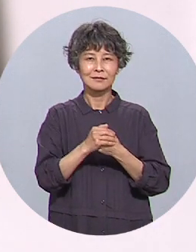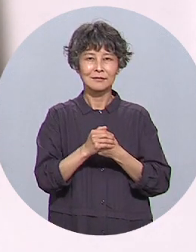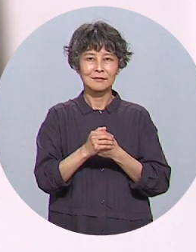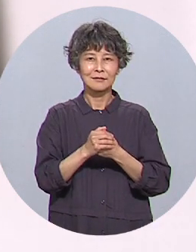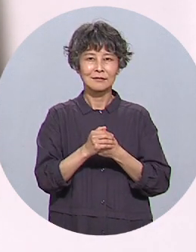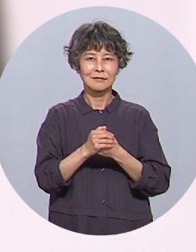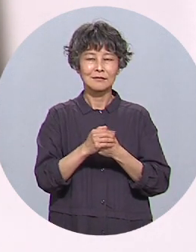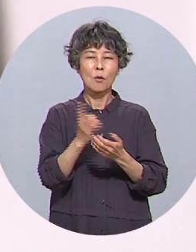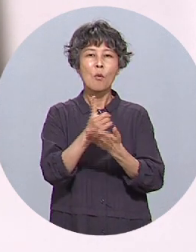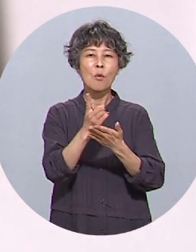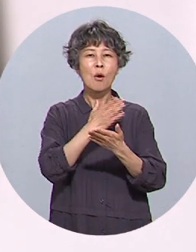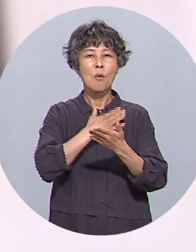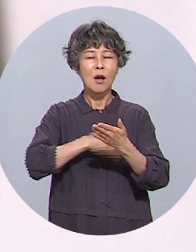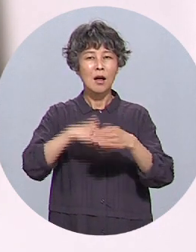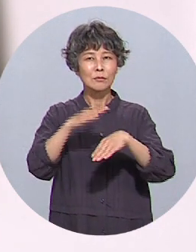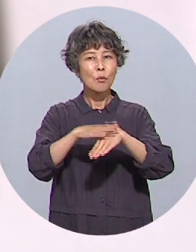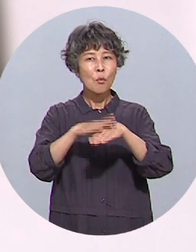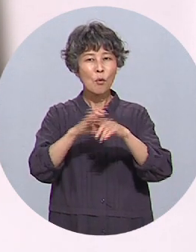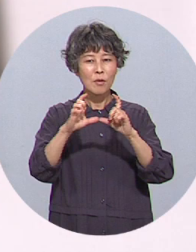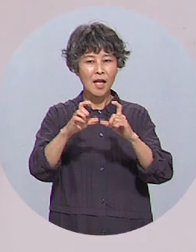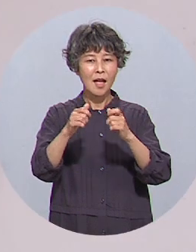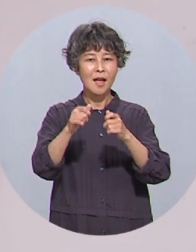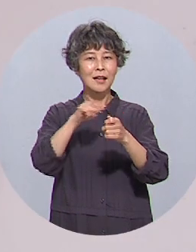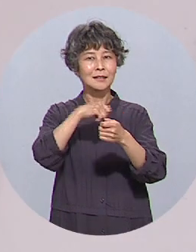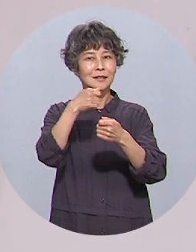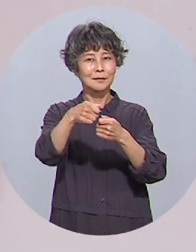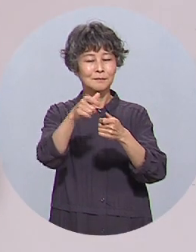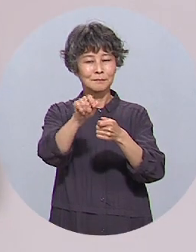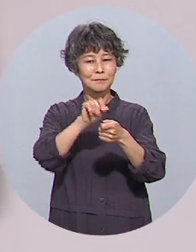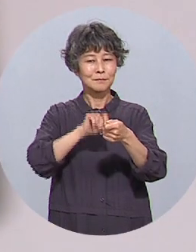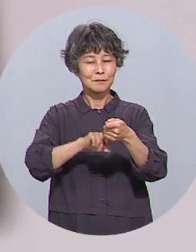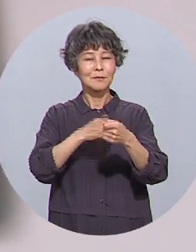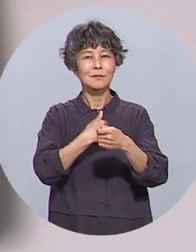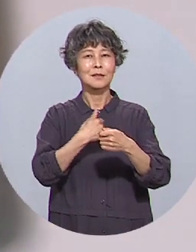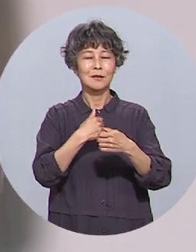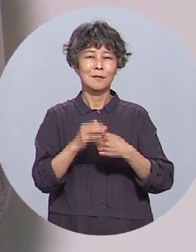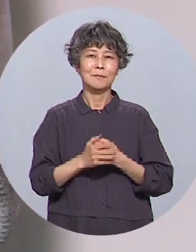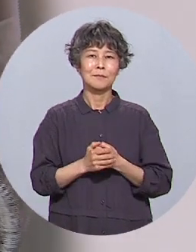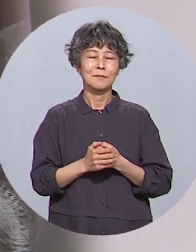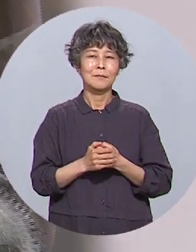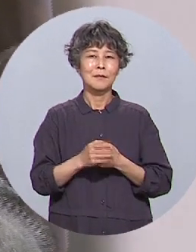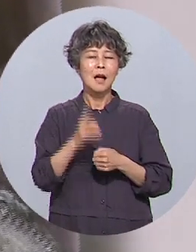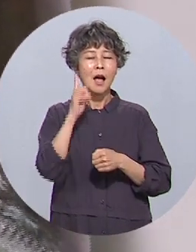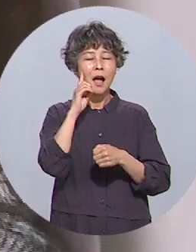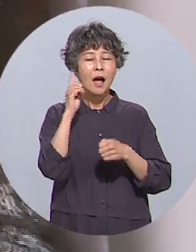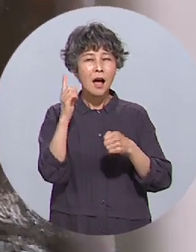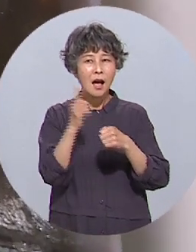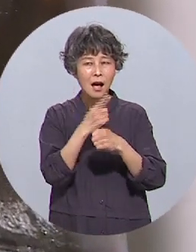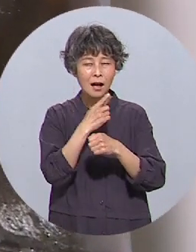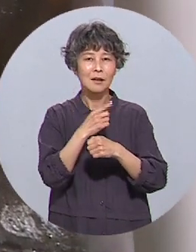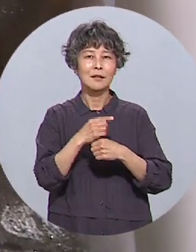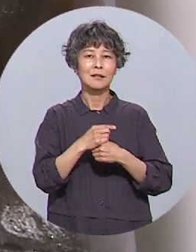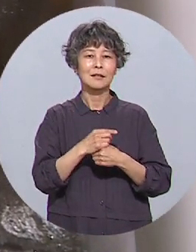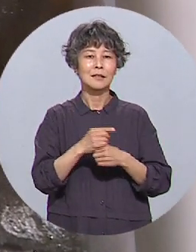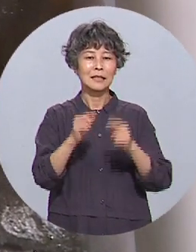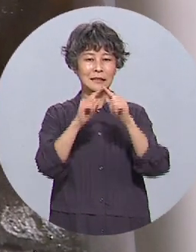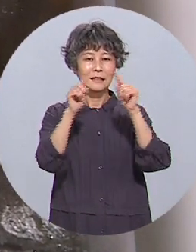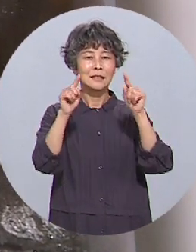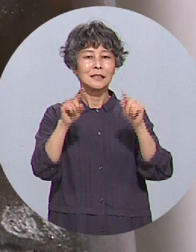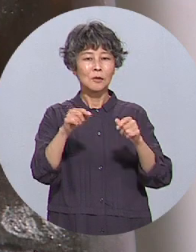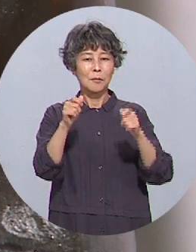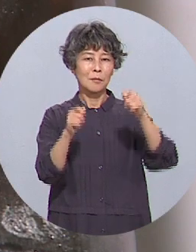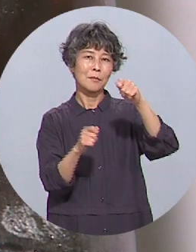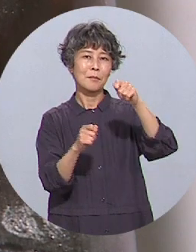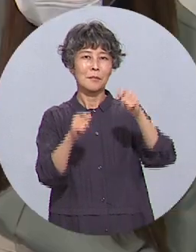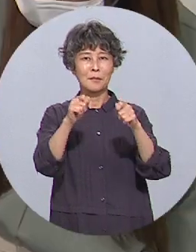その角度が分かるような形で採取していきます。 うわ、もう私思いっきりこの紙、 はいはい、 シートの角度